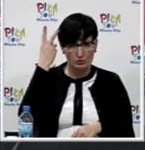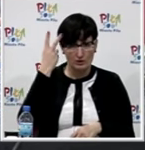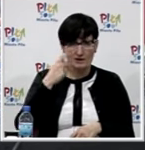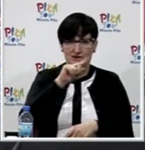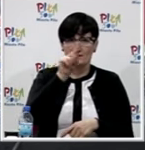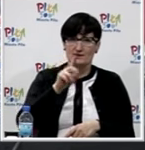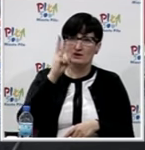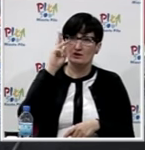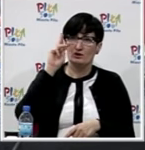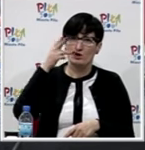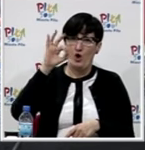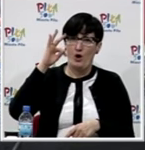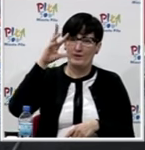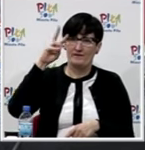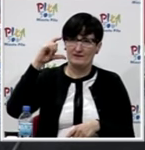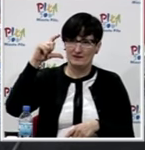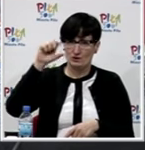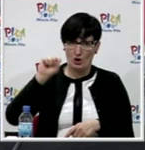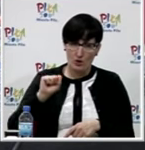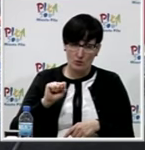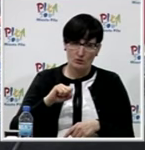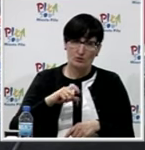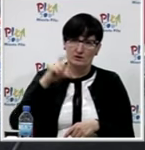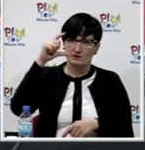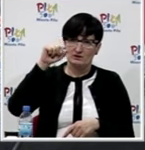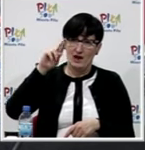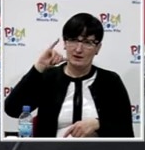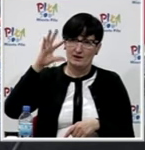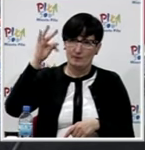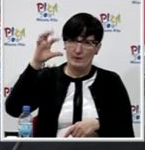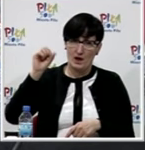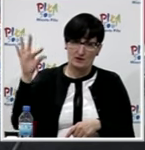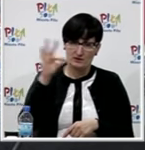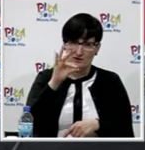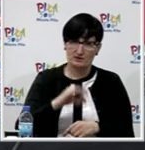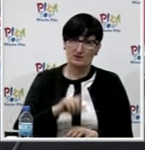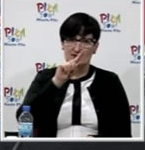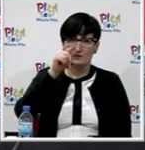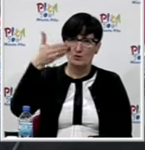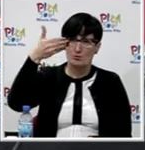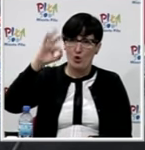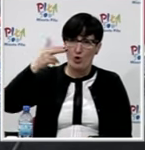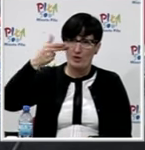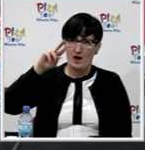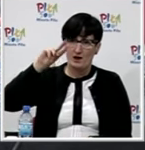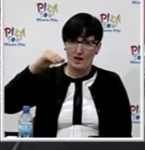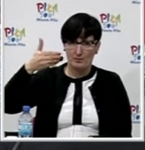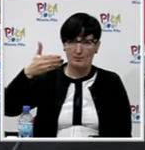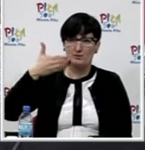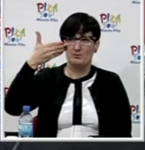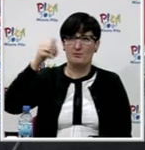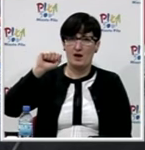Kotwicą, z Caritasem, Radą Osiedla Górnego, Dzień Dziecka, z Monarem, Markotem, z